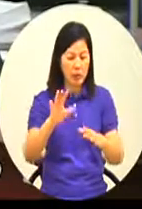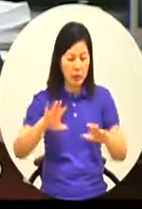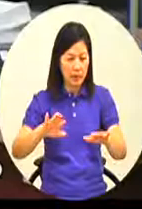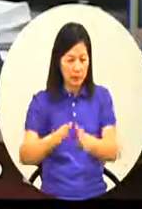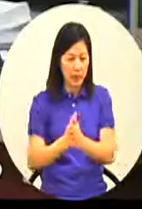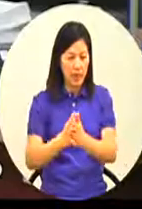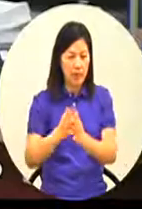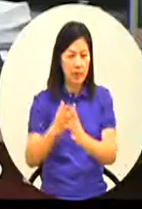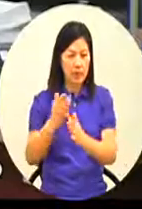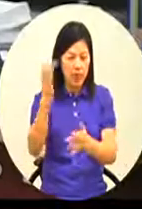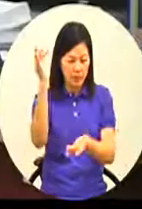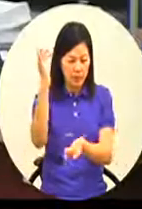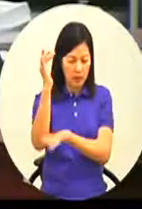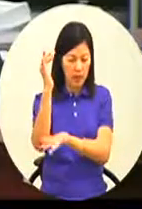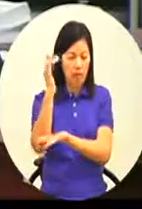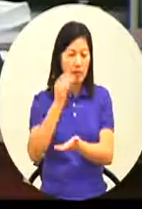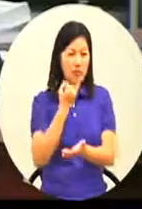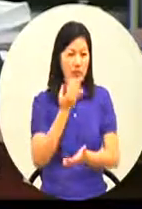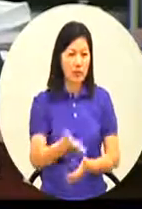局长耽误一下。